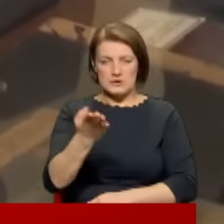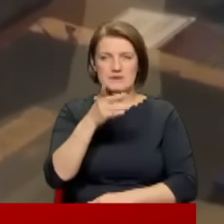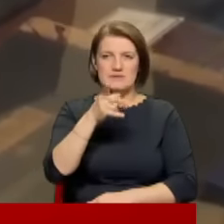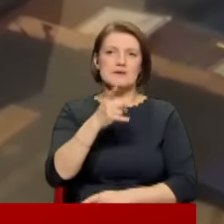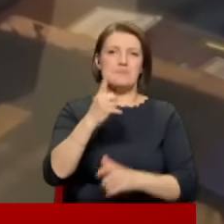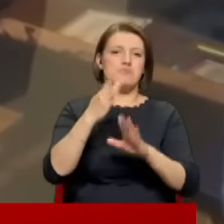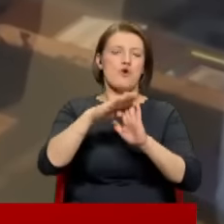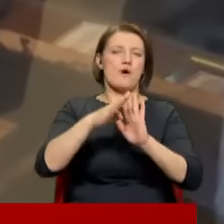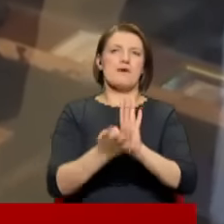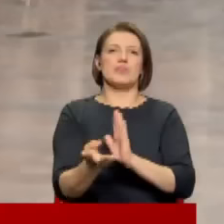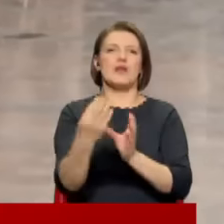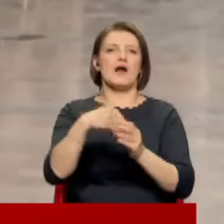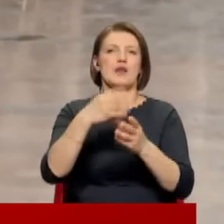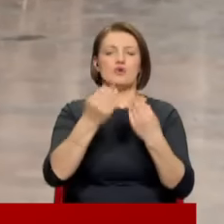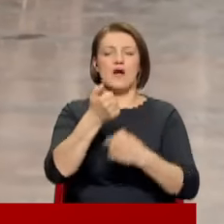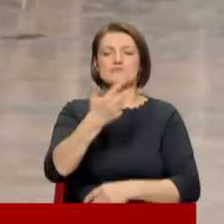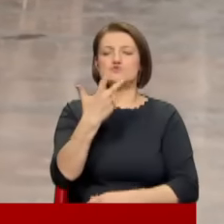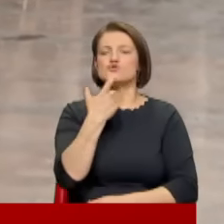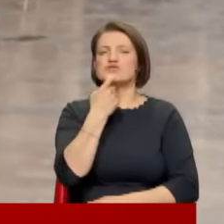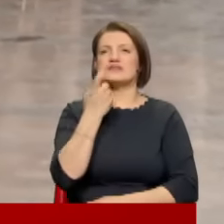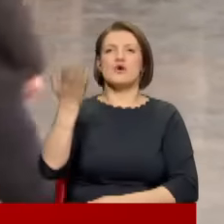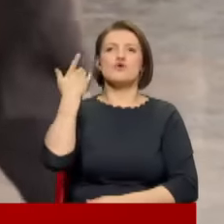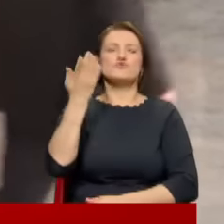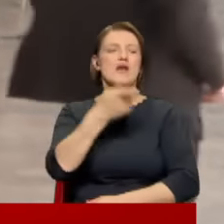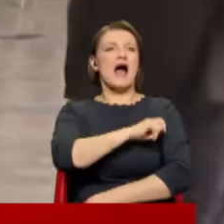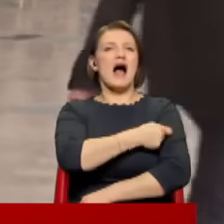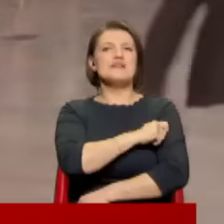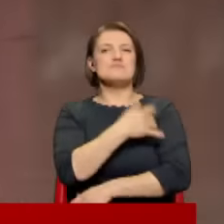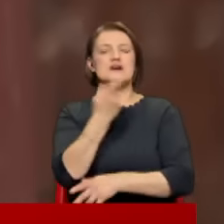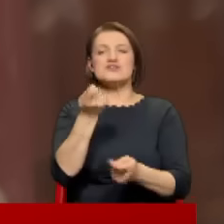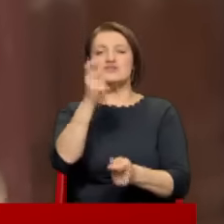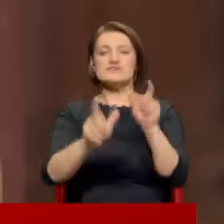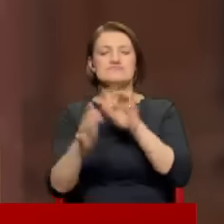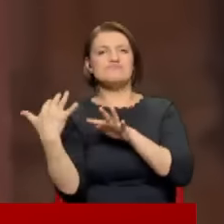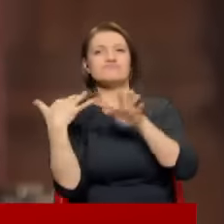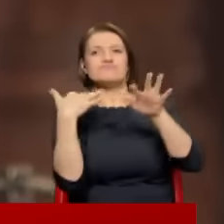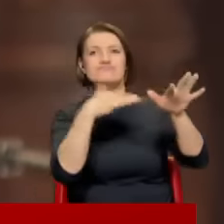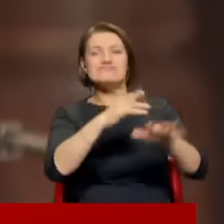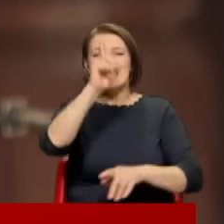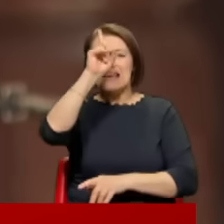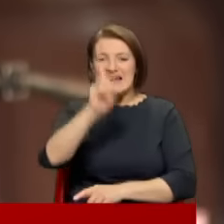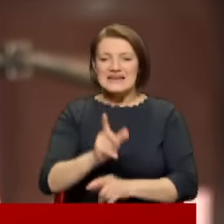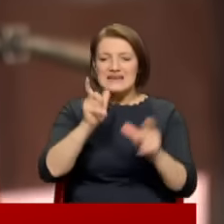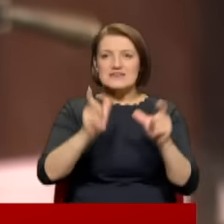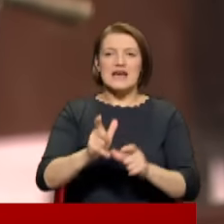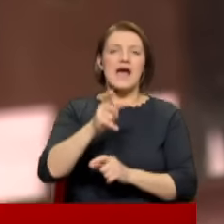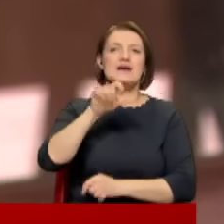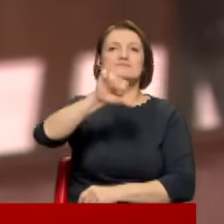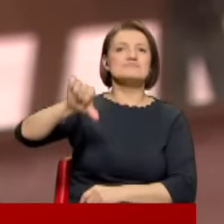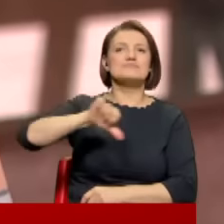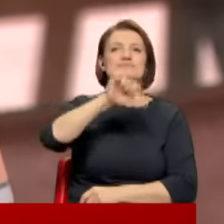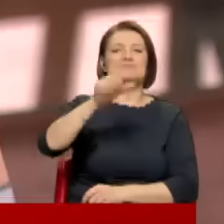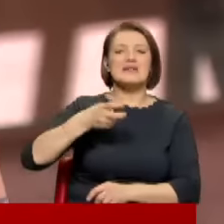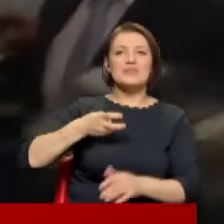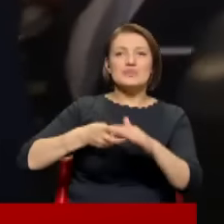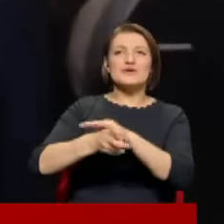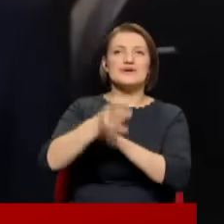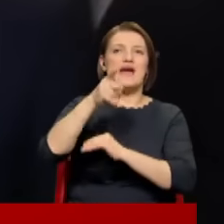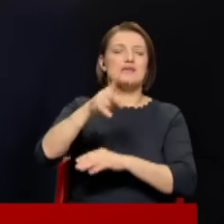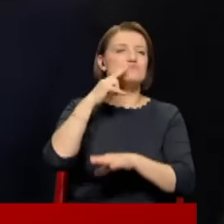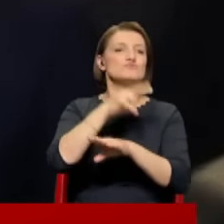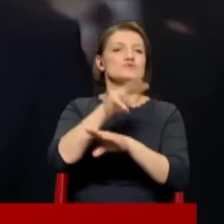oldu programa. 63 yıl önce Almanya'ya işçi göçünün başladığı nokta olan Sirkeci Tren Garı'nda göç sergisini ve gar